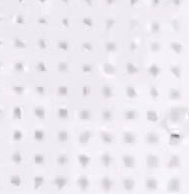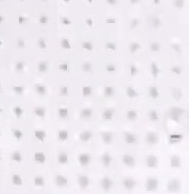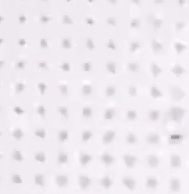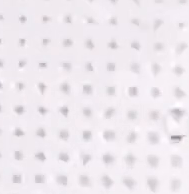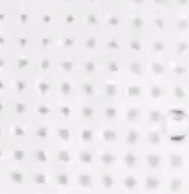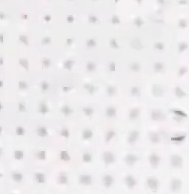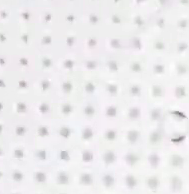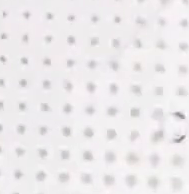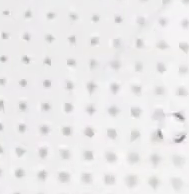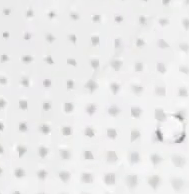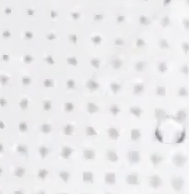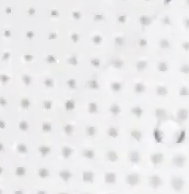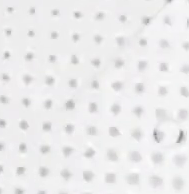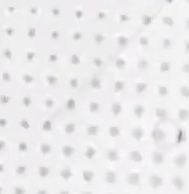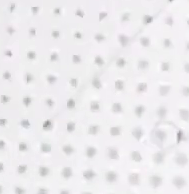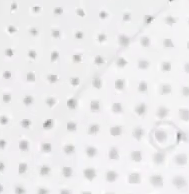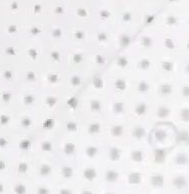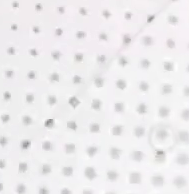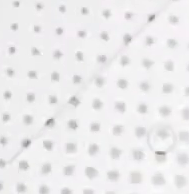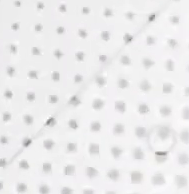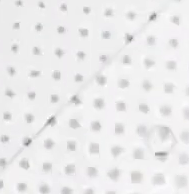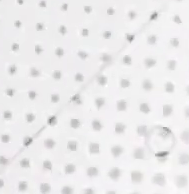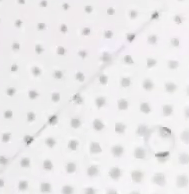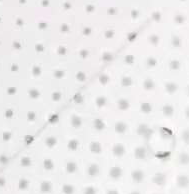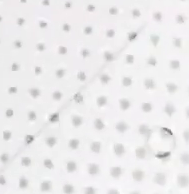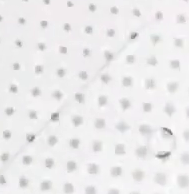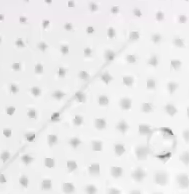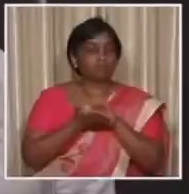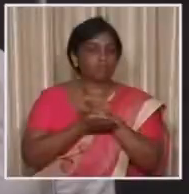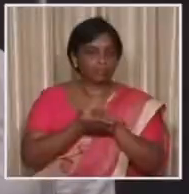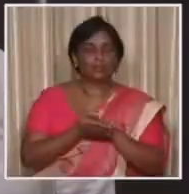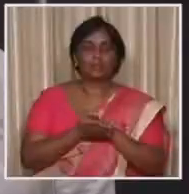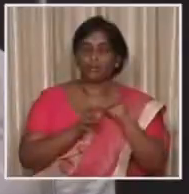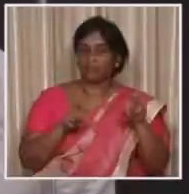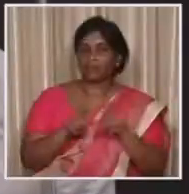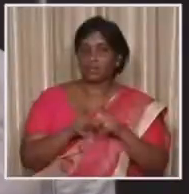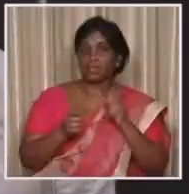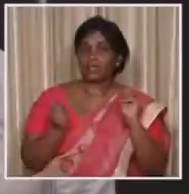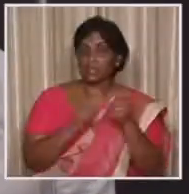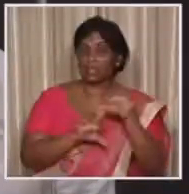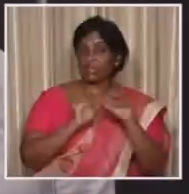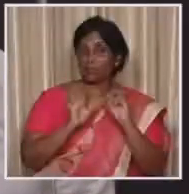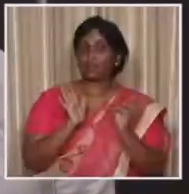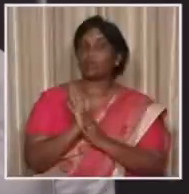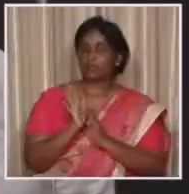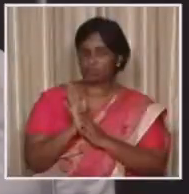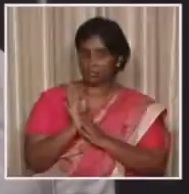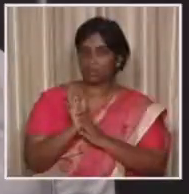රැකියාවන් ආරක්ෂාව පිළිගැනීම ශ්‍රමයේ ගෞරවය සල්සා දීමට ගරුසරු ඔබ තුලින් ඔබව ගොඩනගන්න. ඒ වගේම අපි ක්‍රිකට් තේරීම් කාර්යක